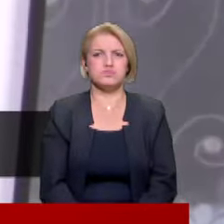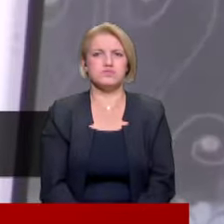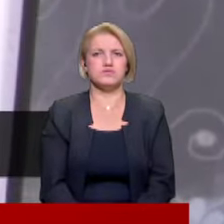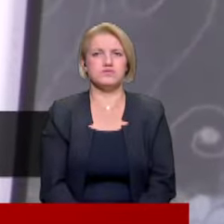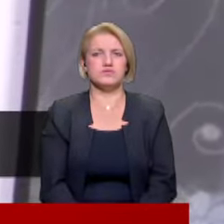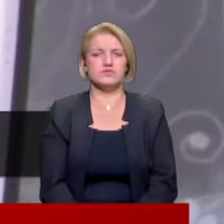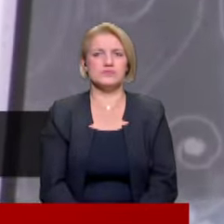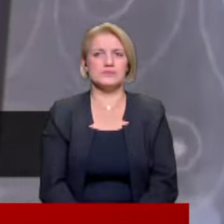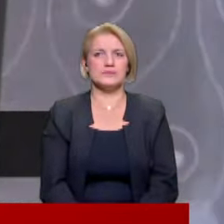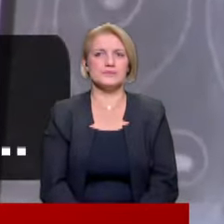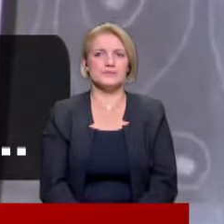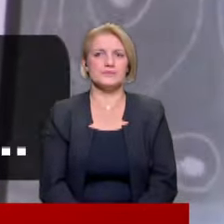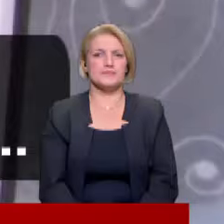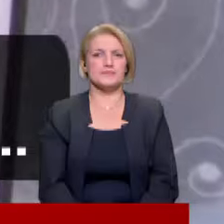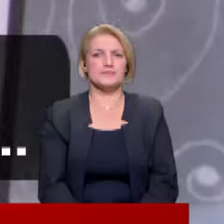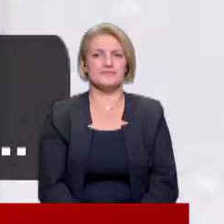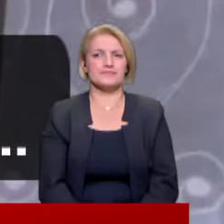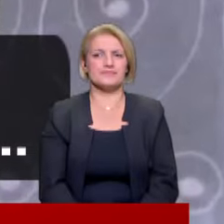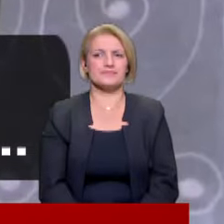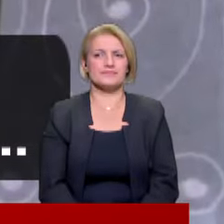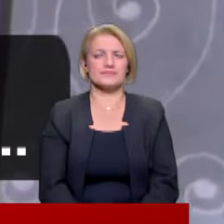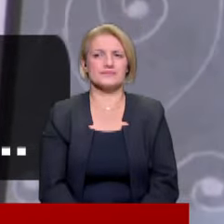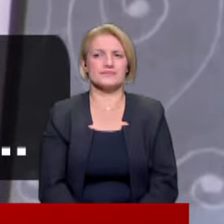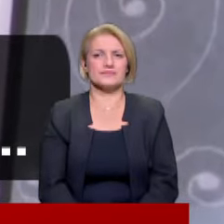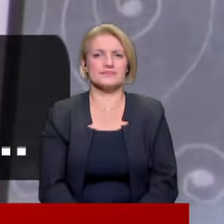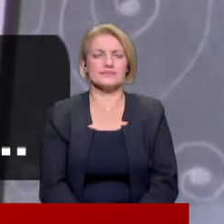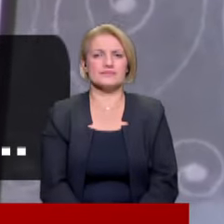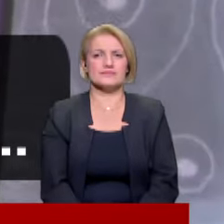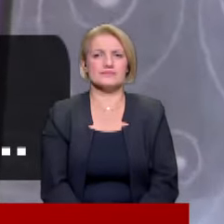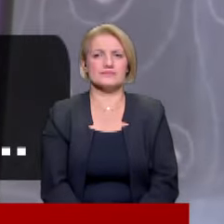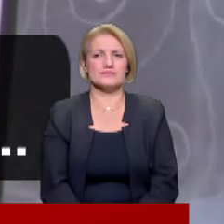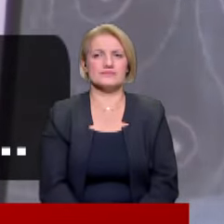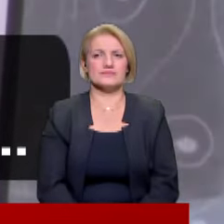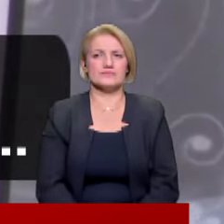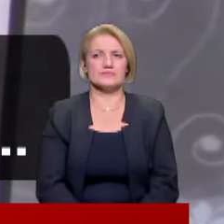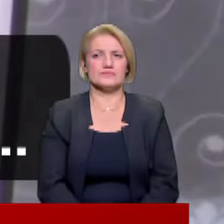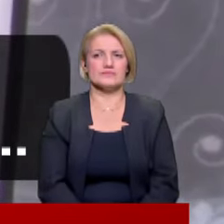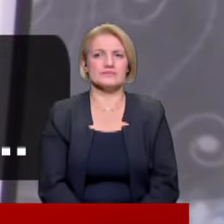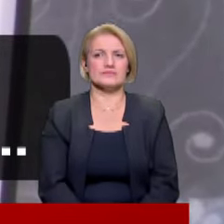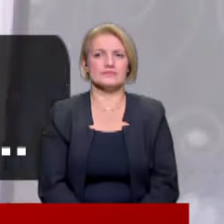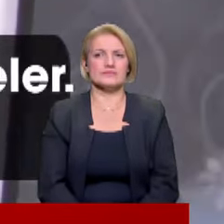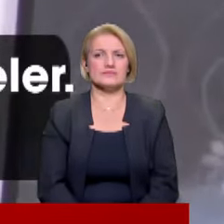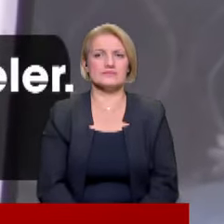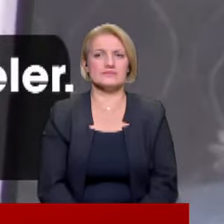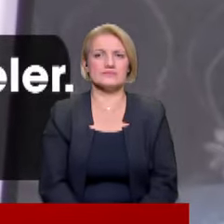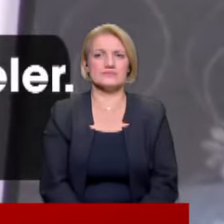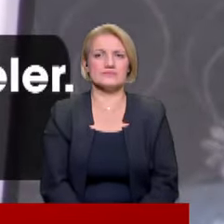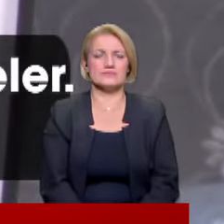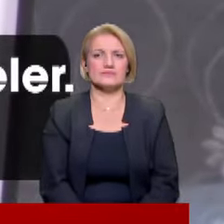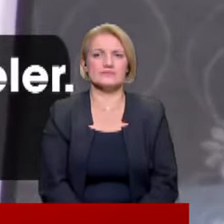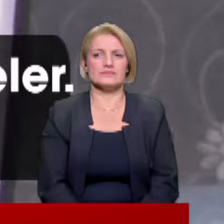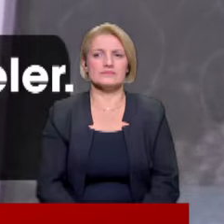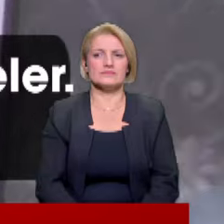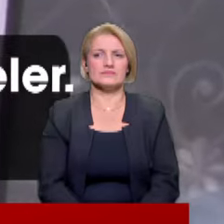Oğlumun gözünün önünde mi olmuş? Gözünün önünde. Biz hani olaya şahit olmadı, sadece gözünün önünde öldürüldüğünü biliyoruz. Oğlu sinir